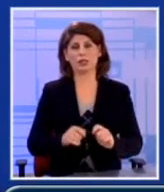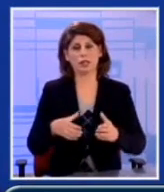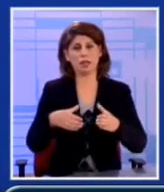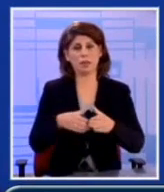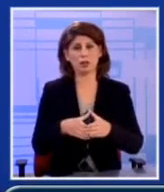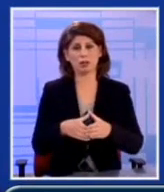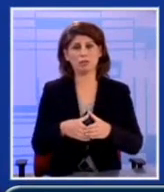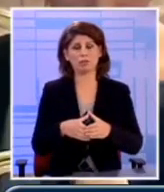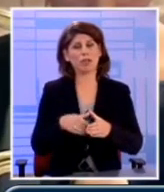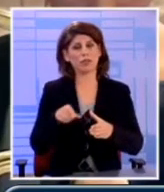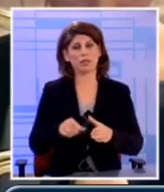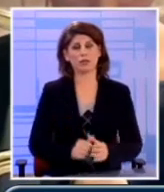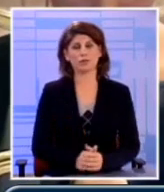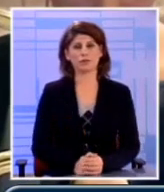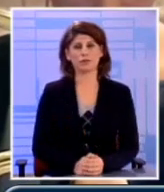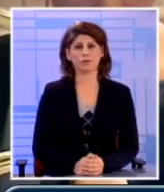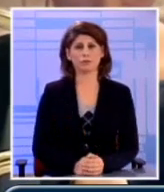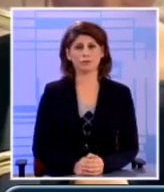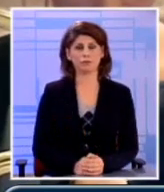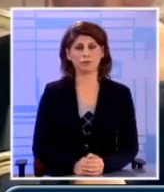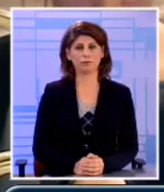Επιτροπή αυτή.